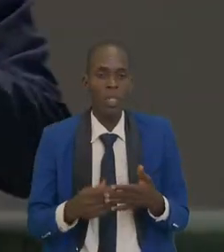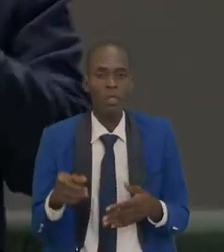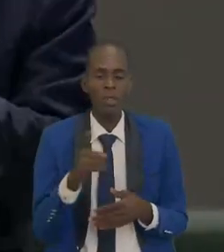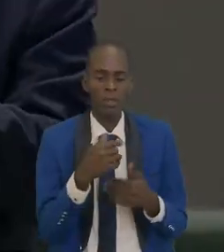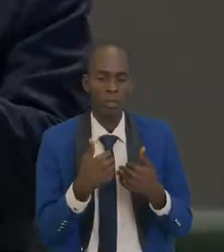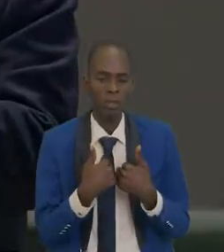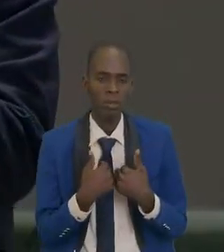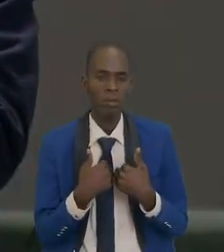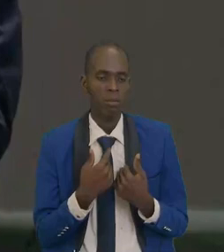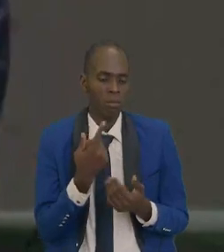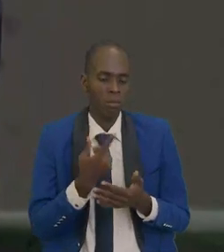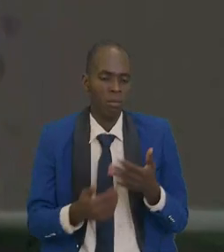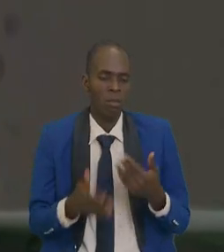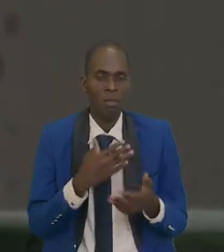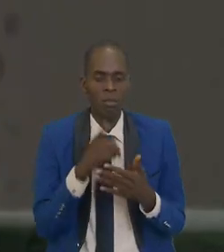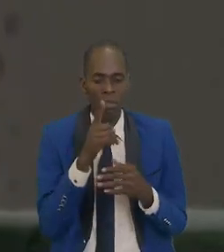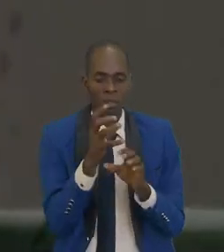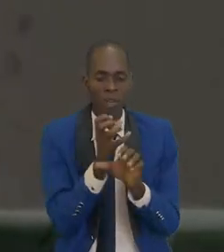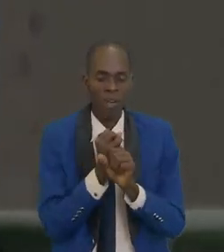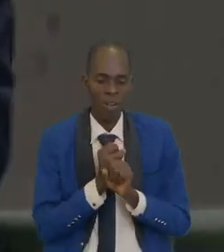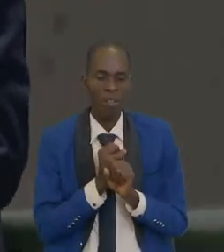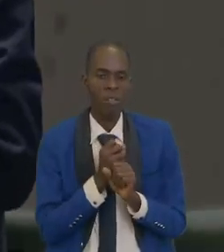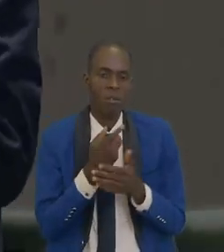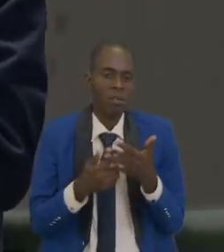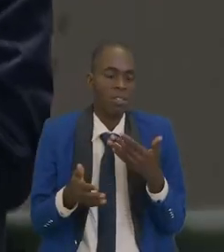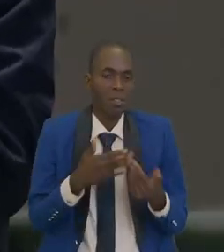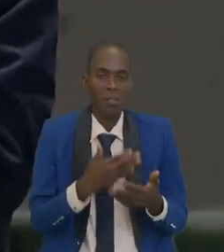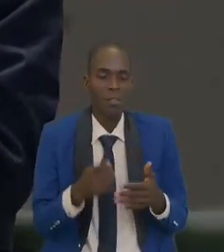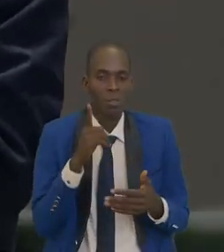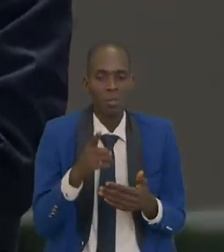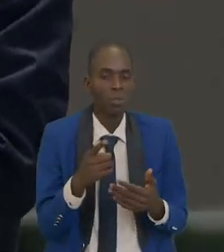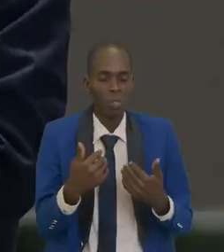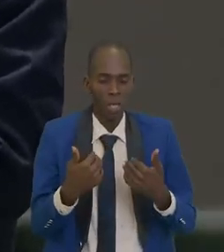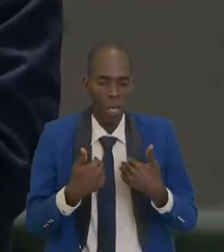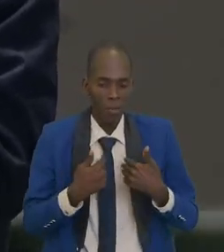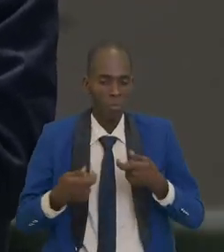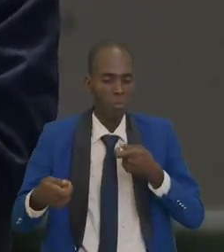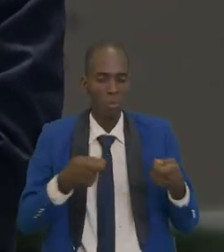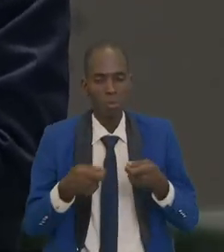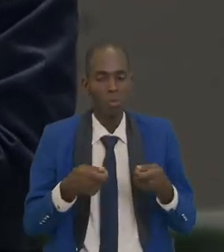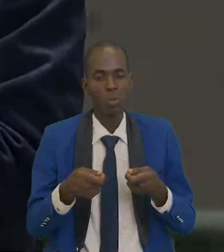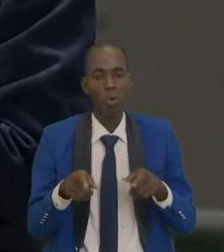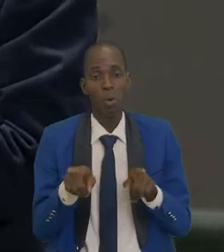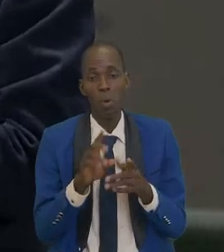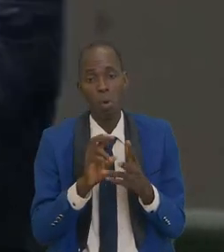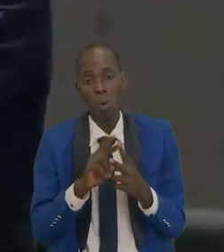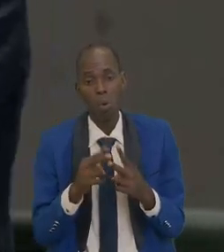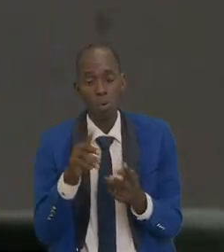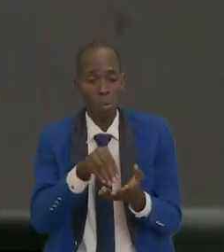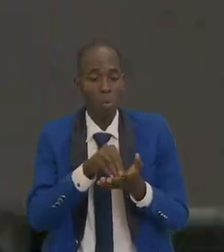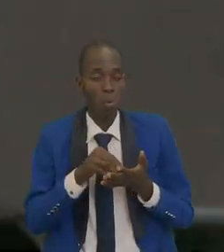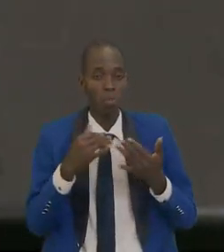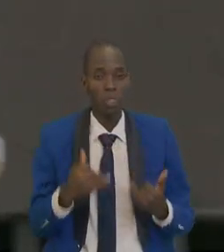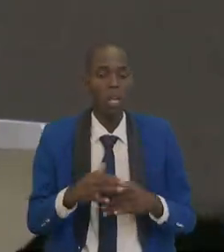avez, quel que soit ce que vous possédez, quel que soit ce que vous avez, par-dessus